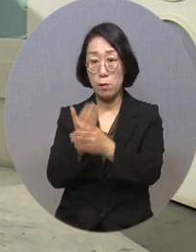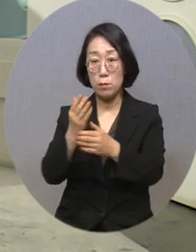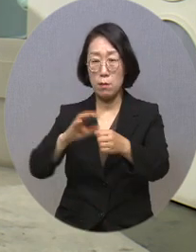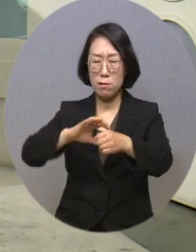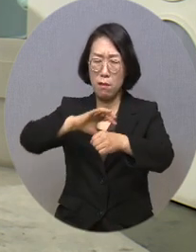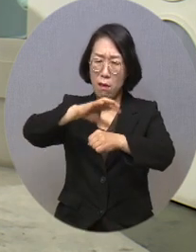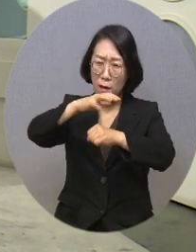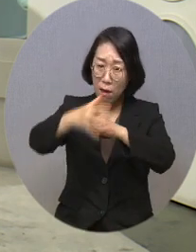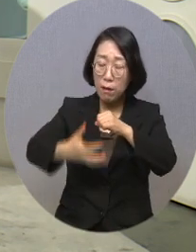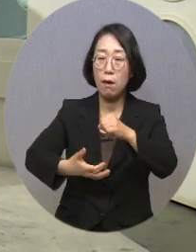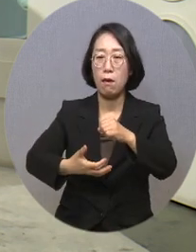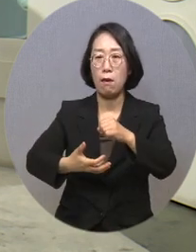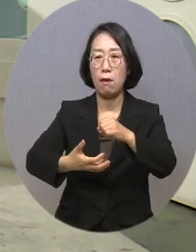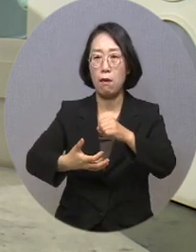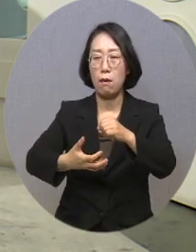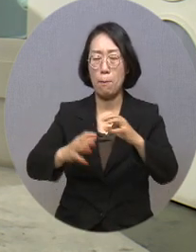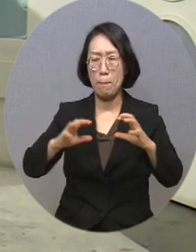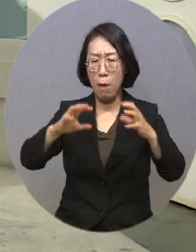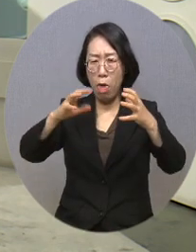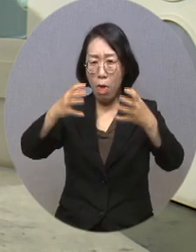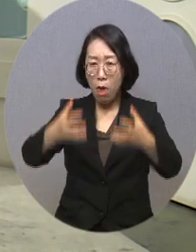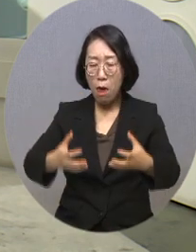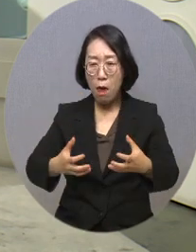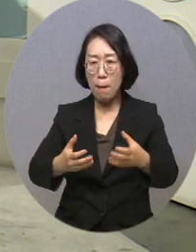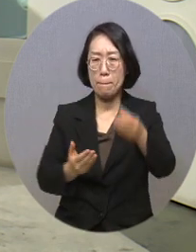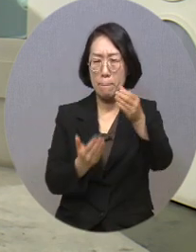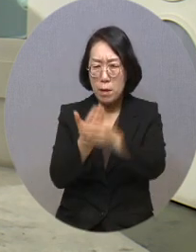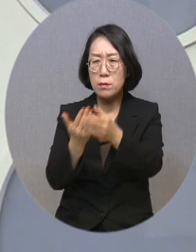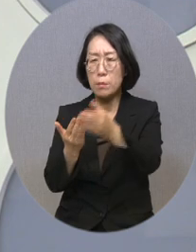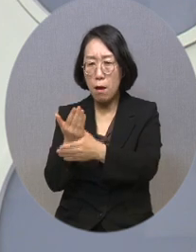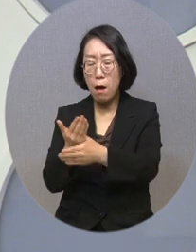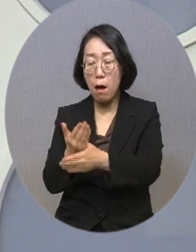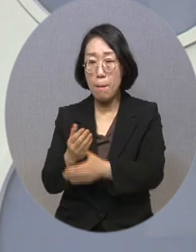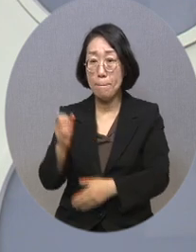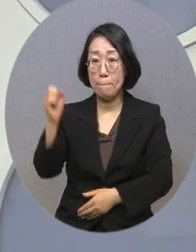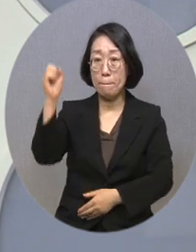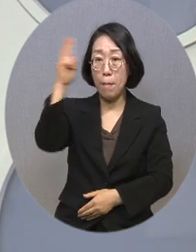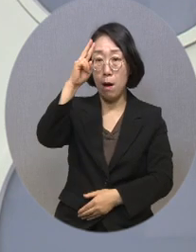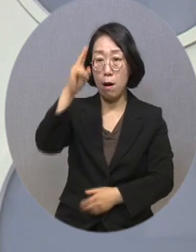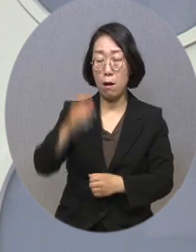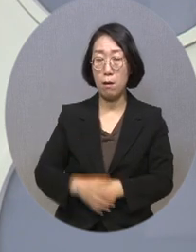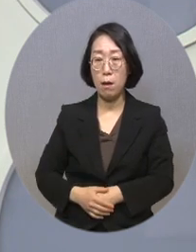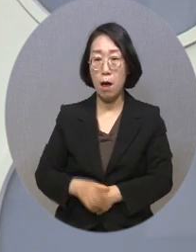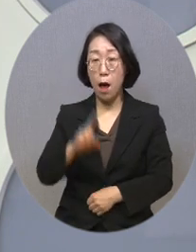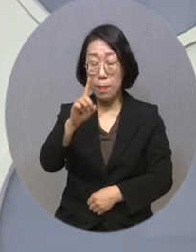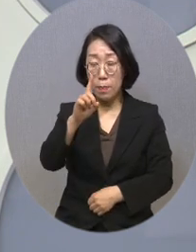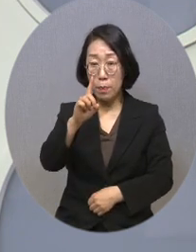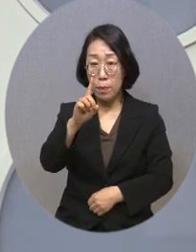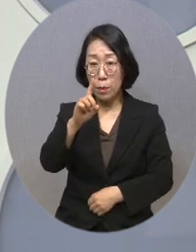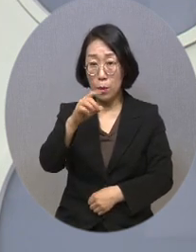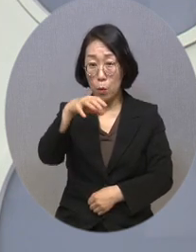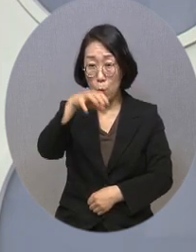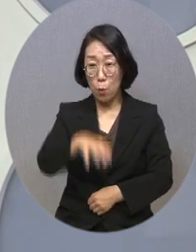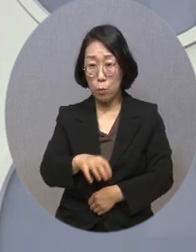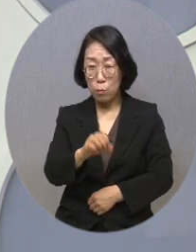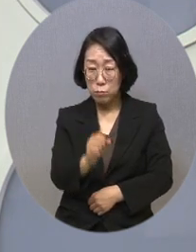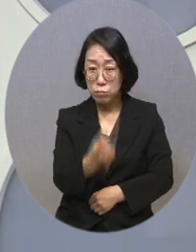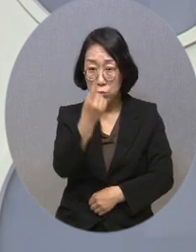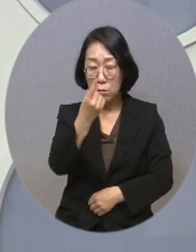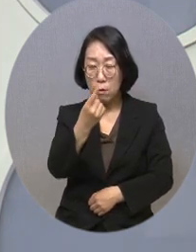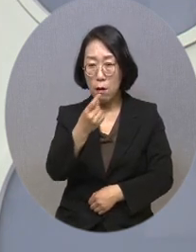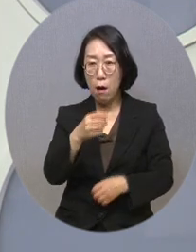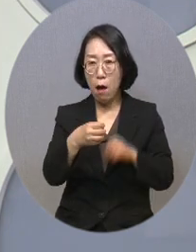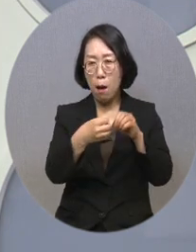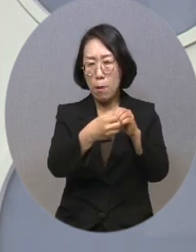세계적인 그런 재앙이다, 저는 이렇게 그렇습니다. 생각을 합니다. 예, 예. 이것이 한 나라에서 시작돼서 지금 전 세계에 퍼져 있는